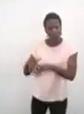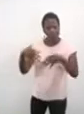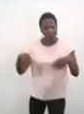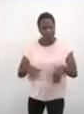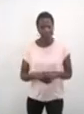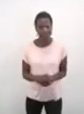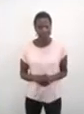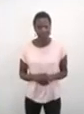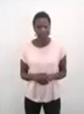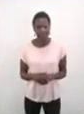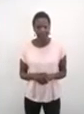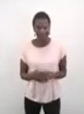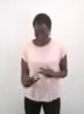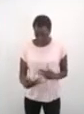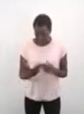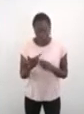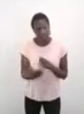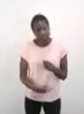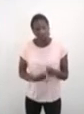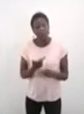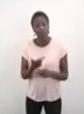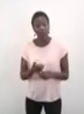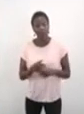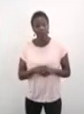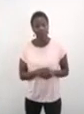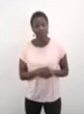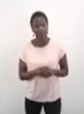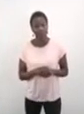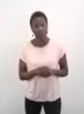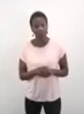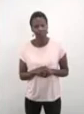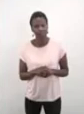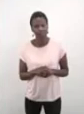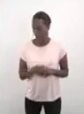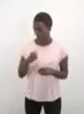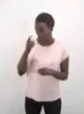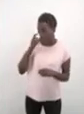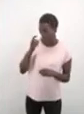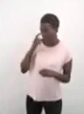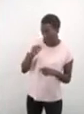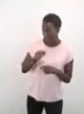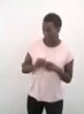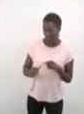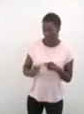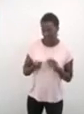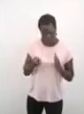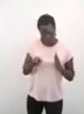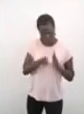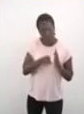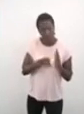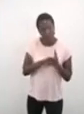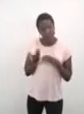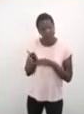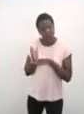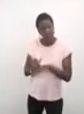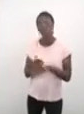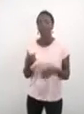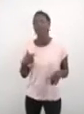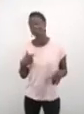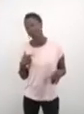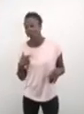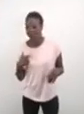les mesures présentées et toutes les remarques que vous avez faites, d'ailleurs au passage, vous venez nous demander des logements pour